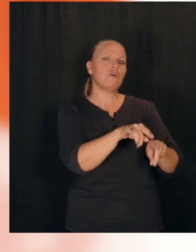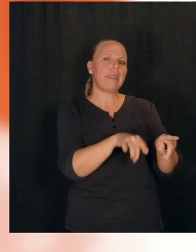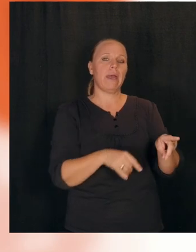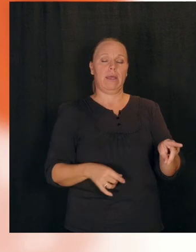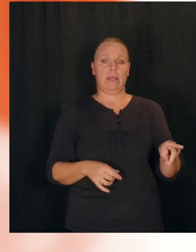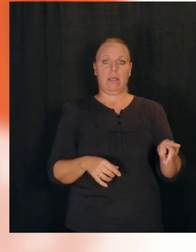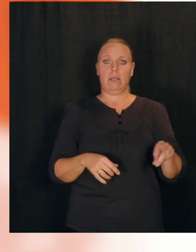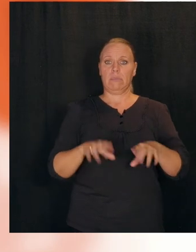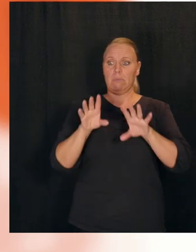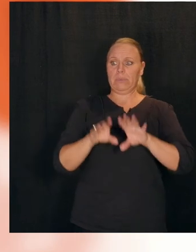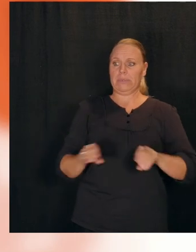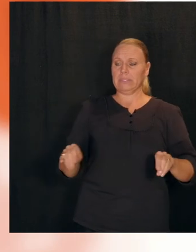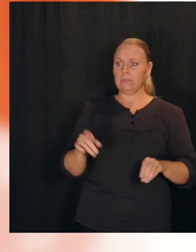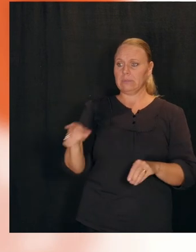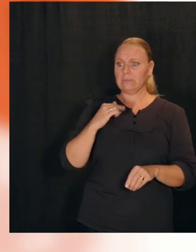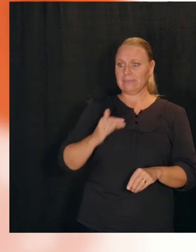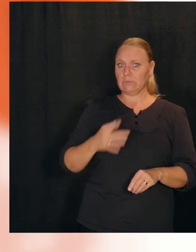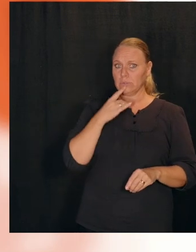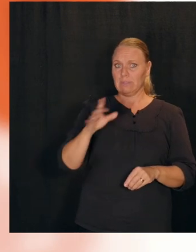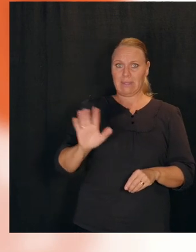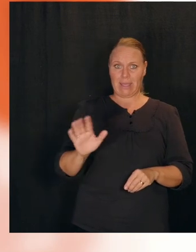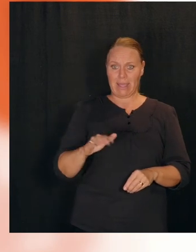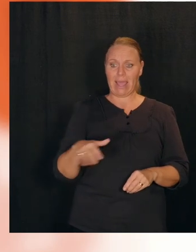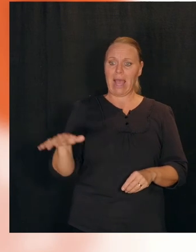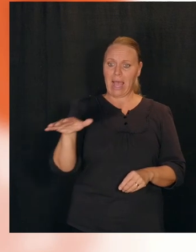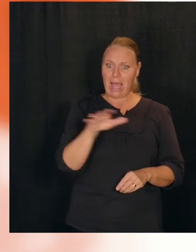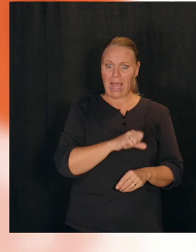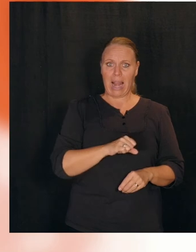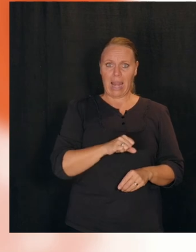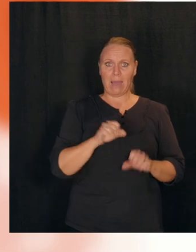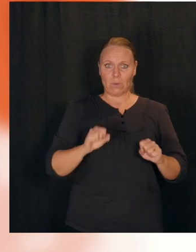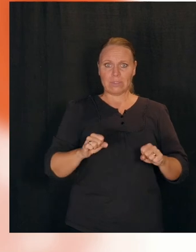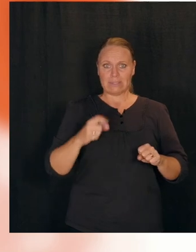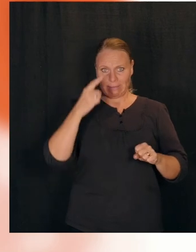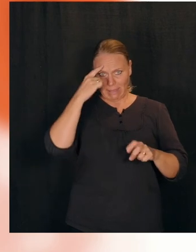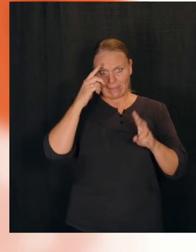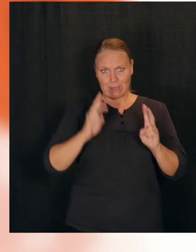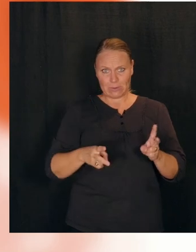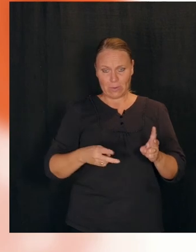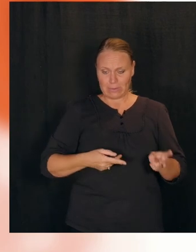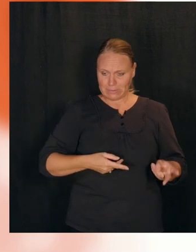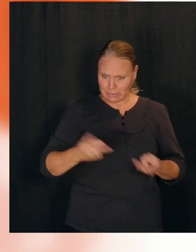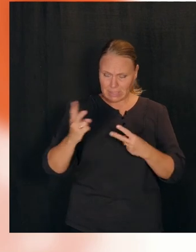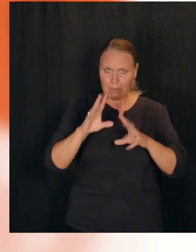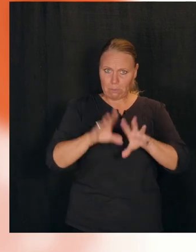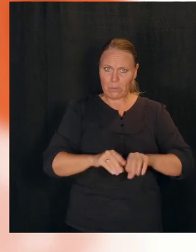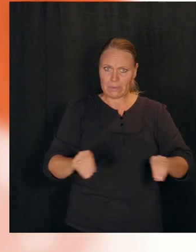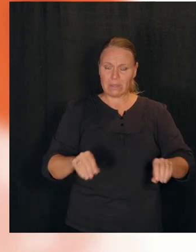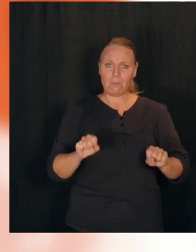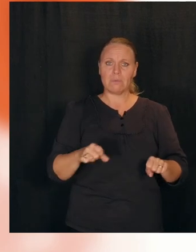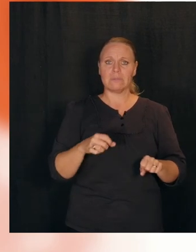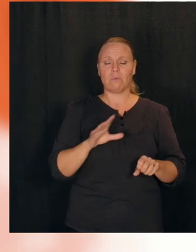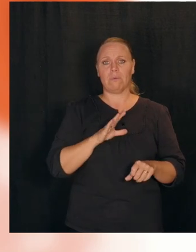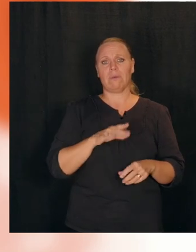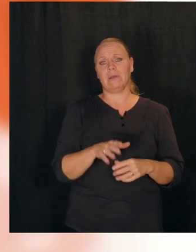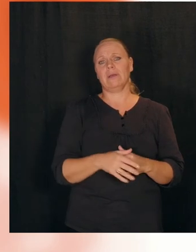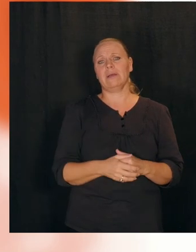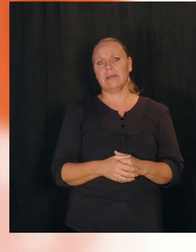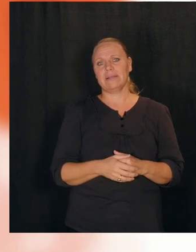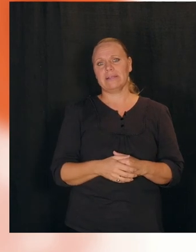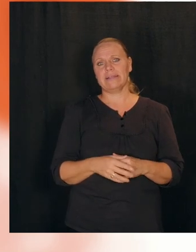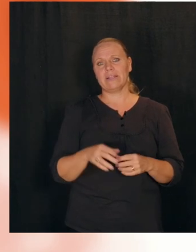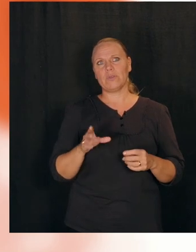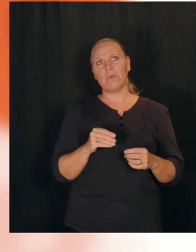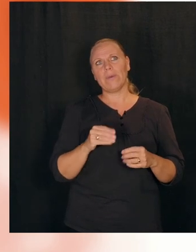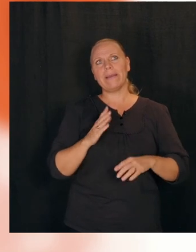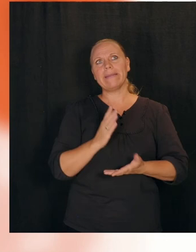liksom får säga att ja, men det här behöver ju in i alla budgetar för att det ska funka. Så där är väl det här med norm och avvikelse, att